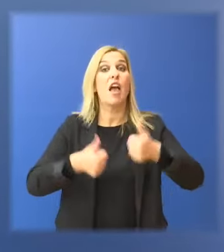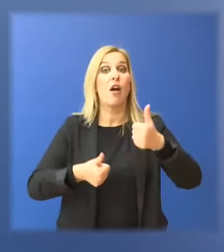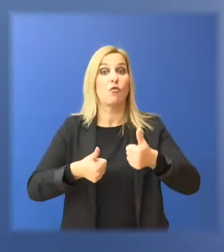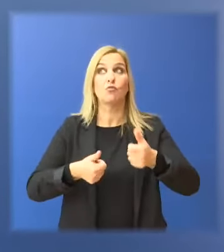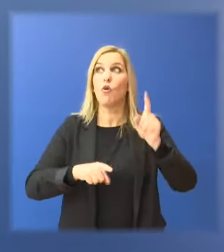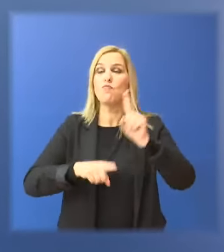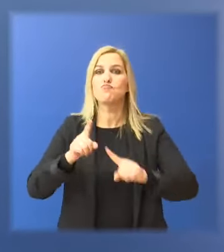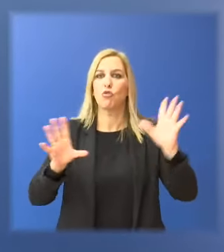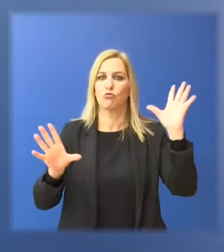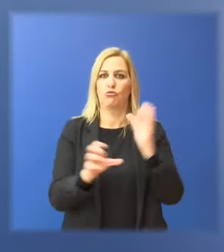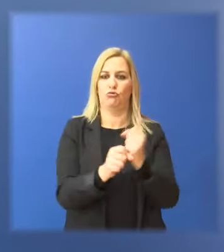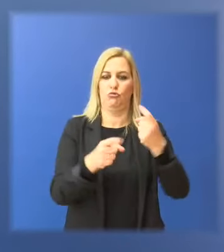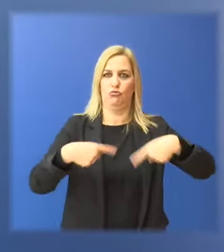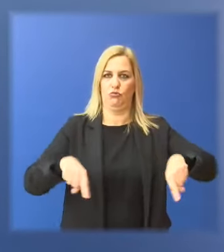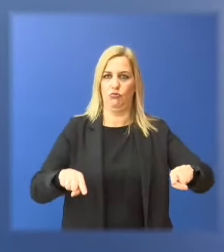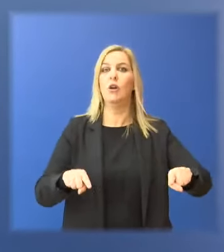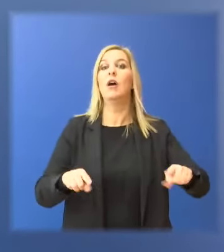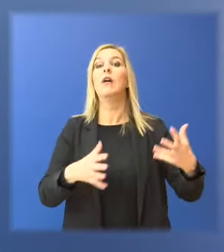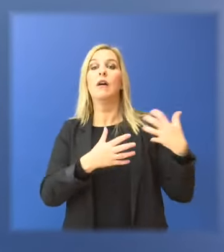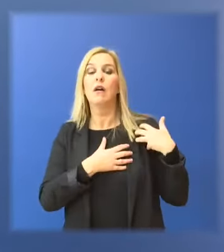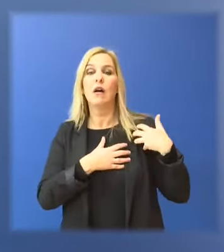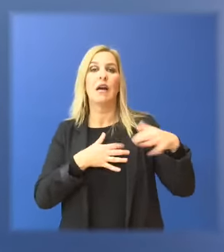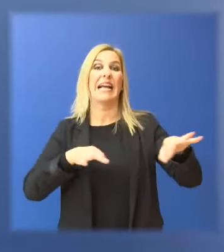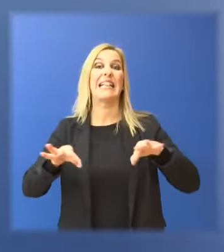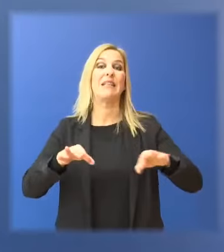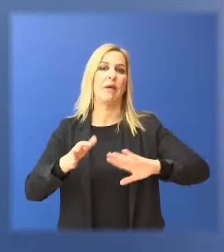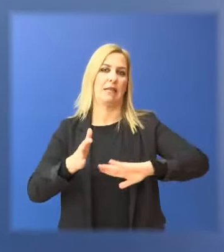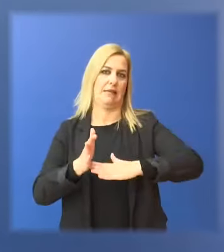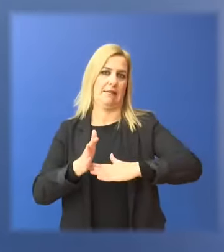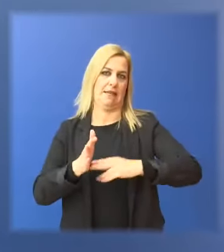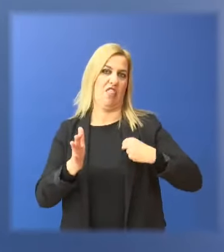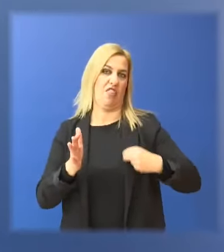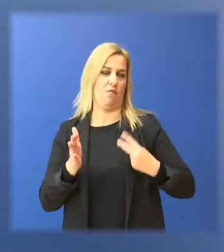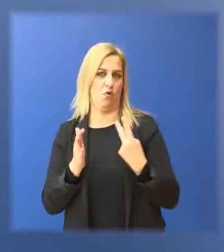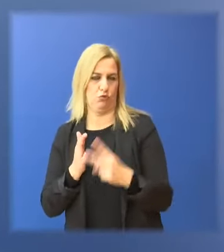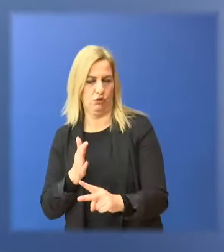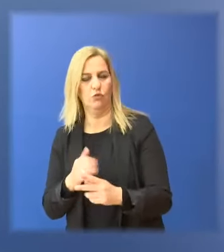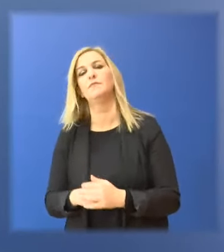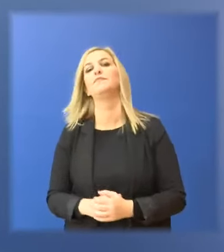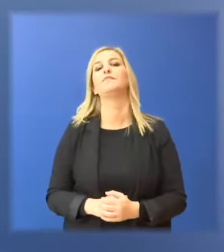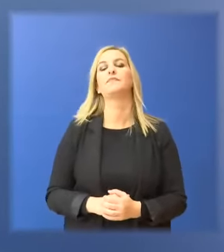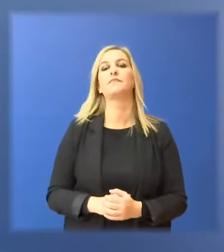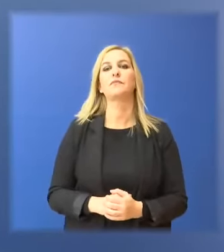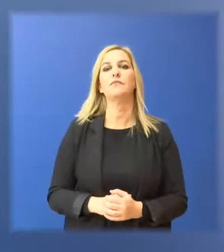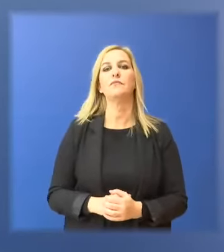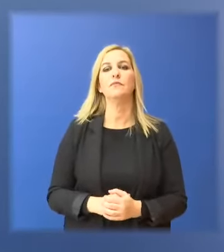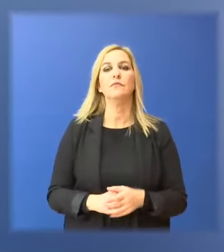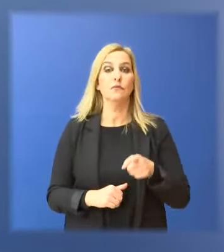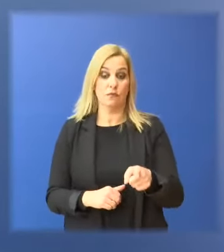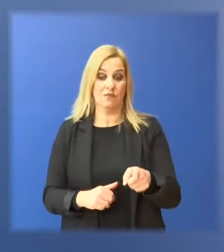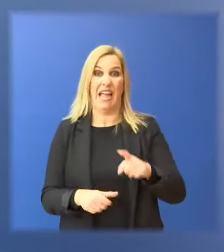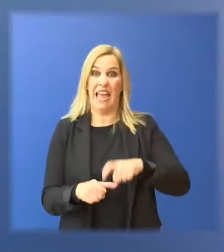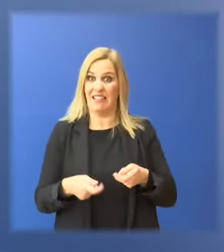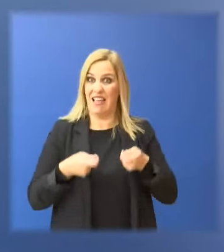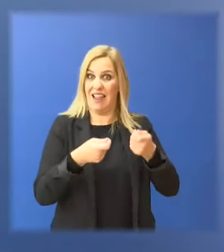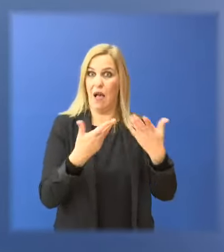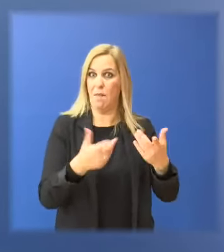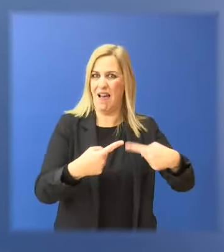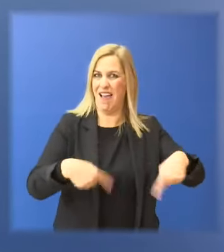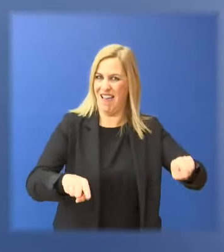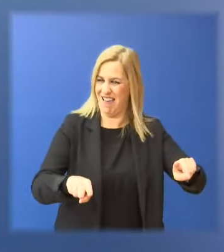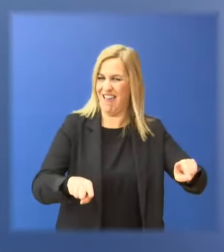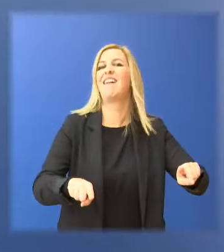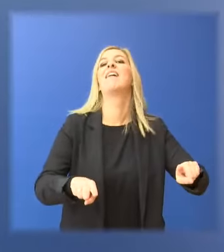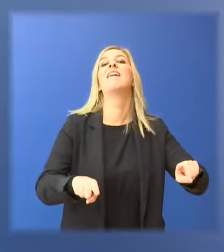αποκλειστικά από την κτηματική εταιρεία του Δημοσίου, την καθιέρωση υποχρεώσεων των παραχωρησιούχων και την αντιμετώπιση